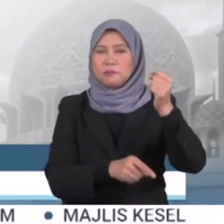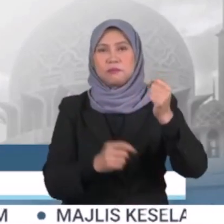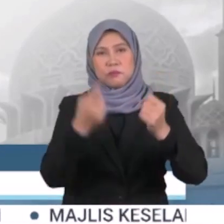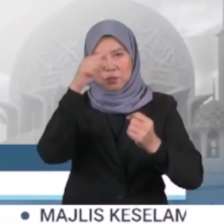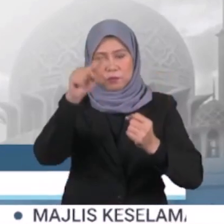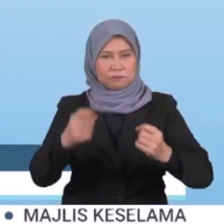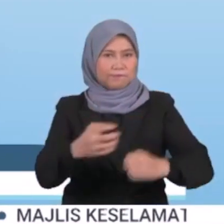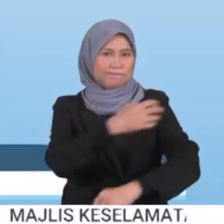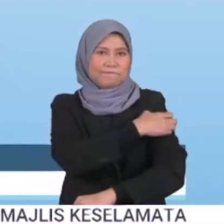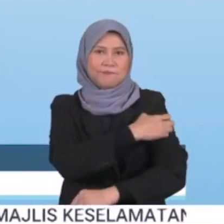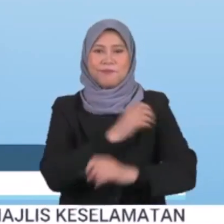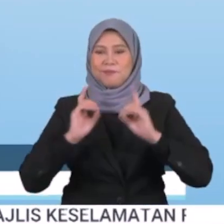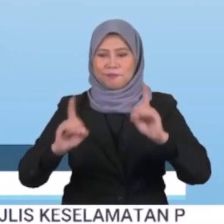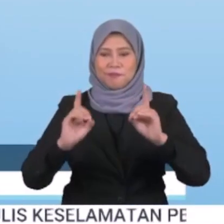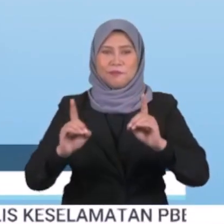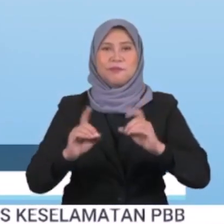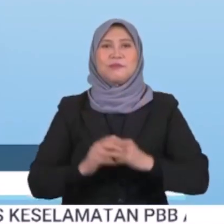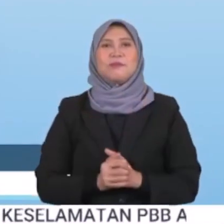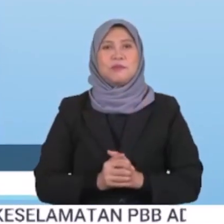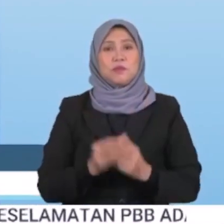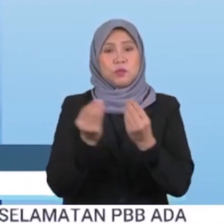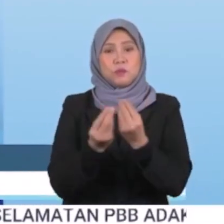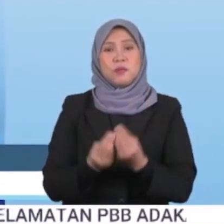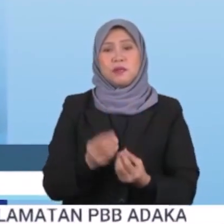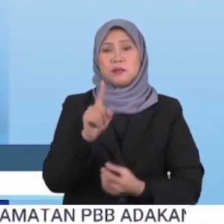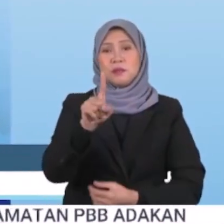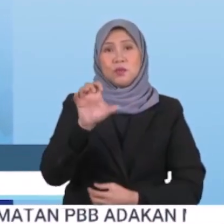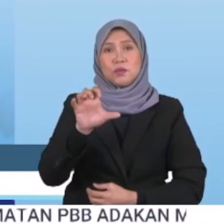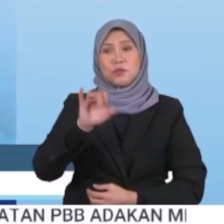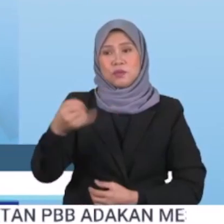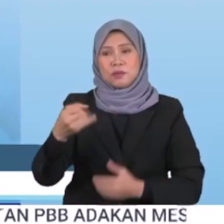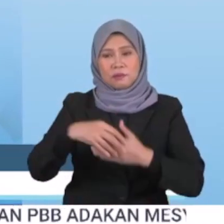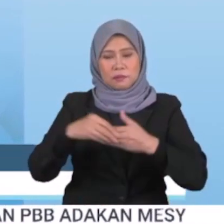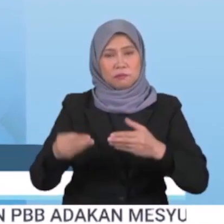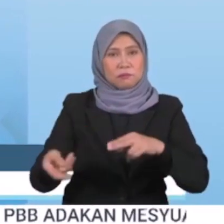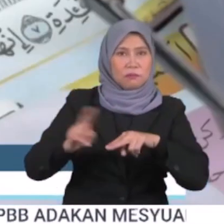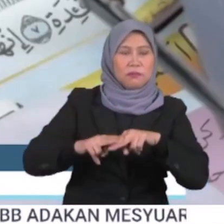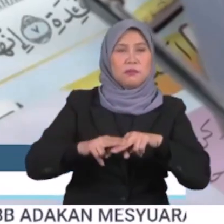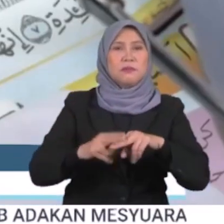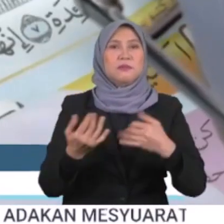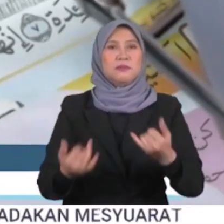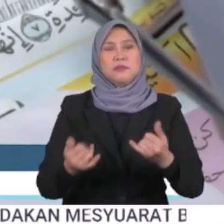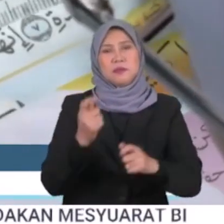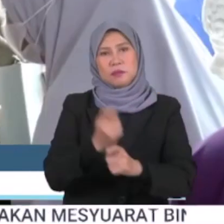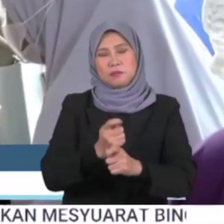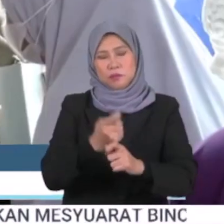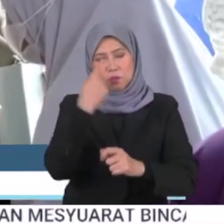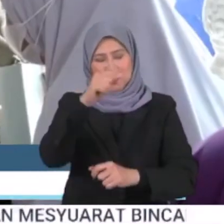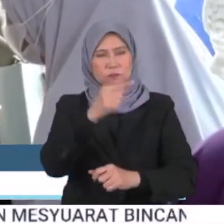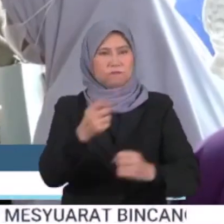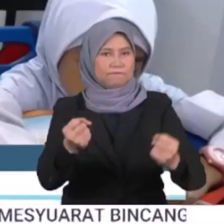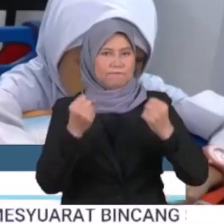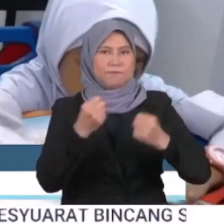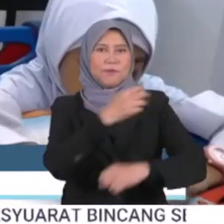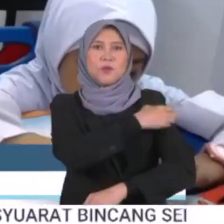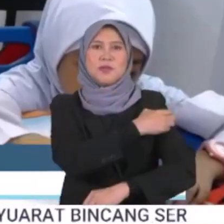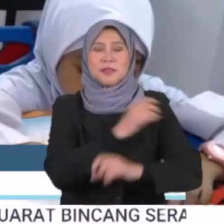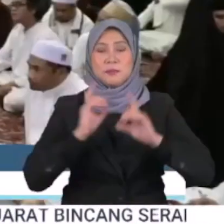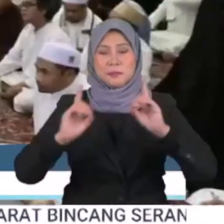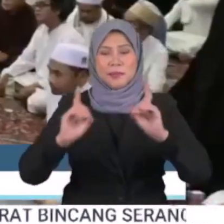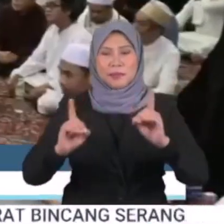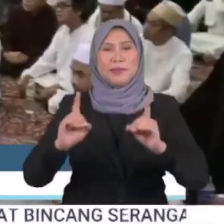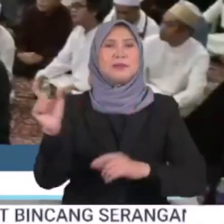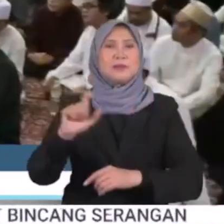institusi pendidikan. Jumlah peningkatan RM100 juta sebahagiannya telah ditetapkan untuk memperkasa institusi